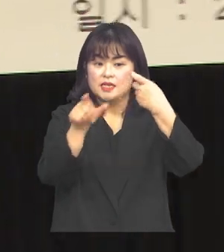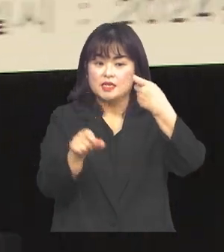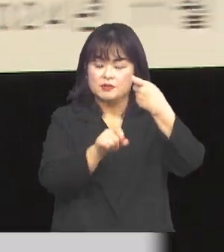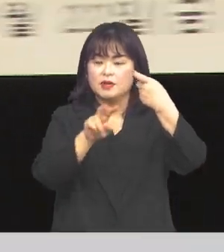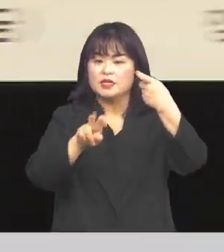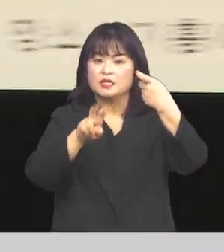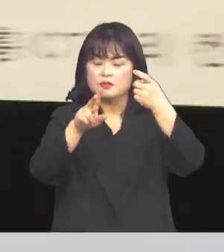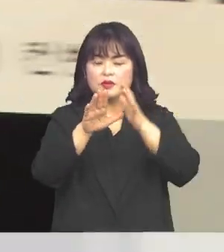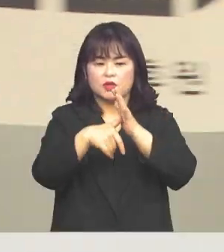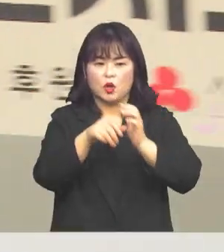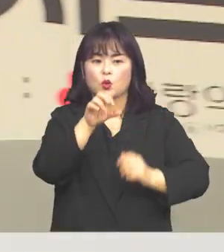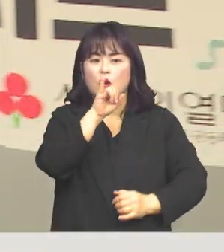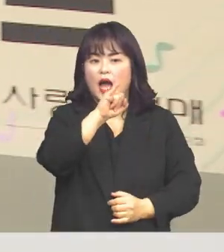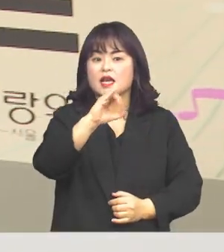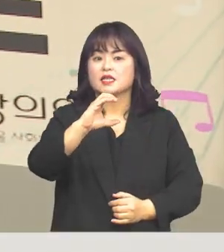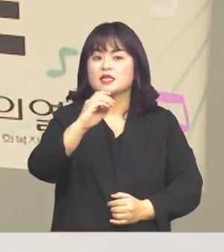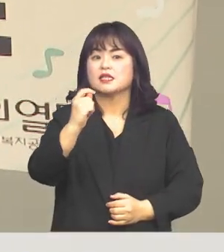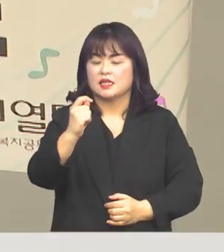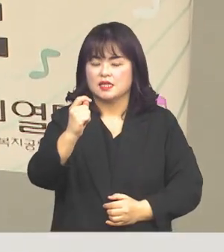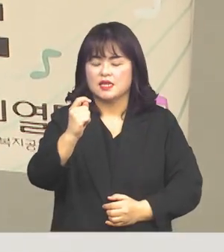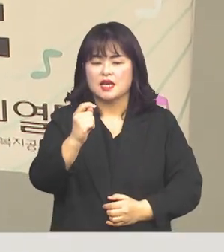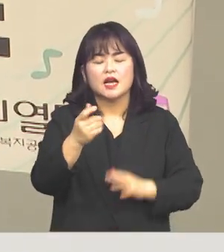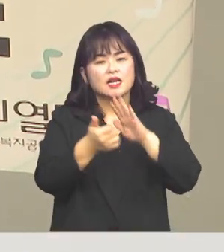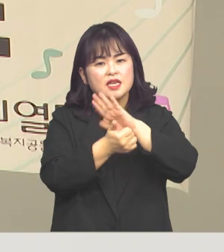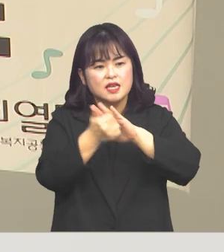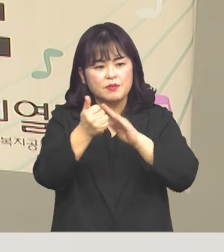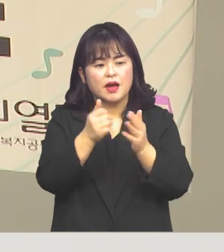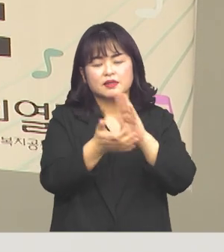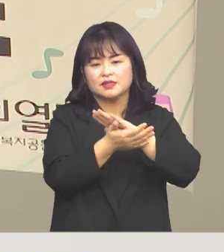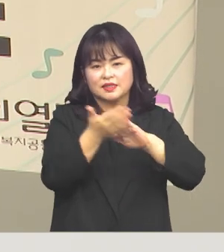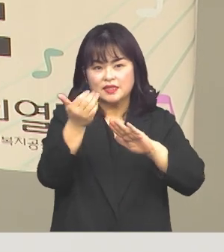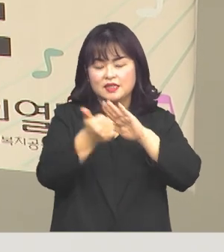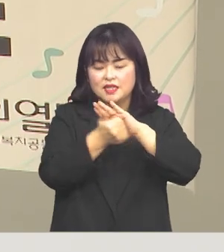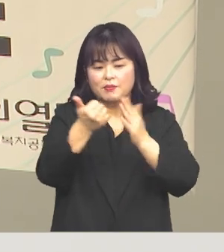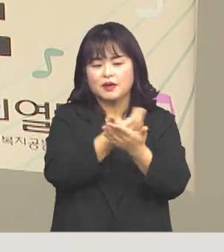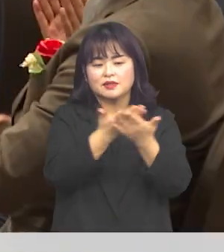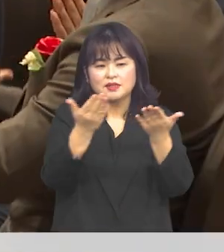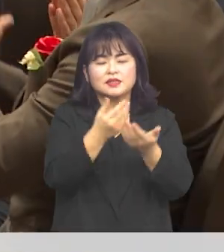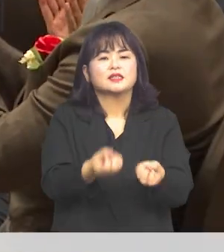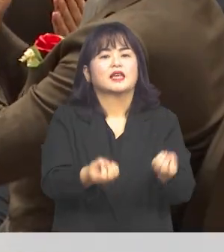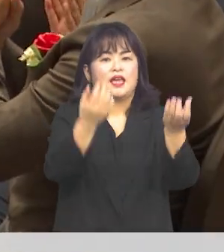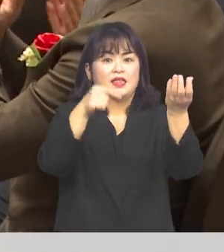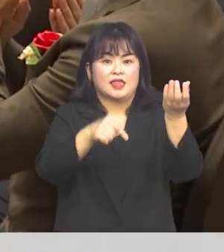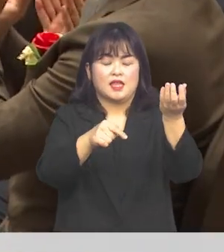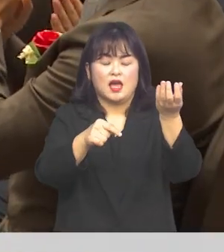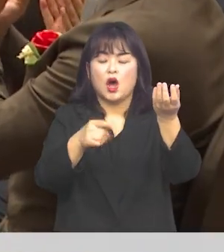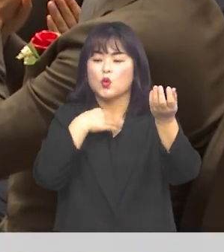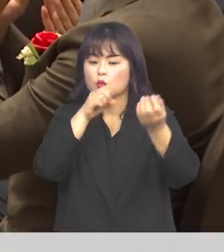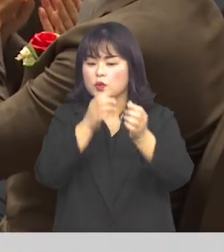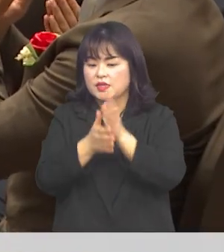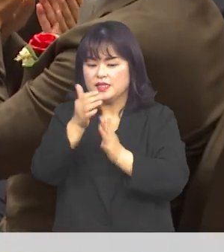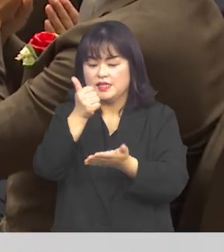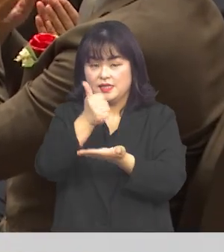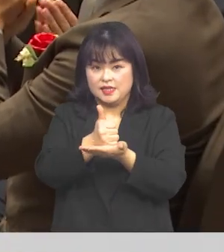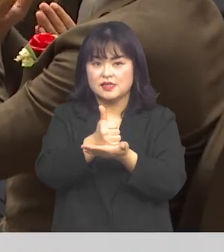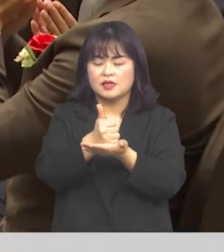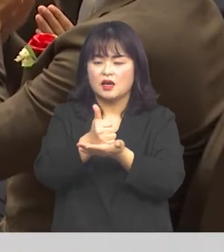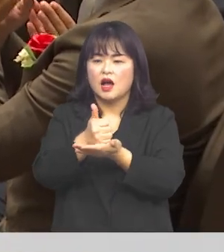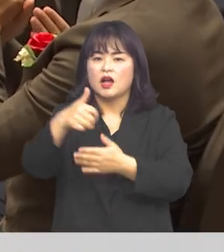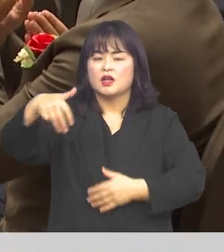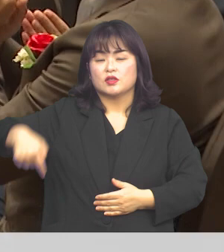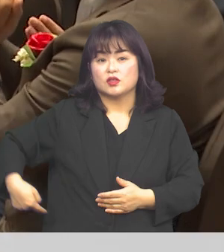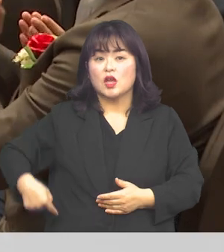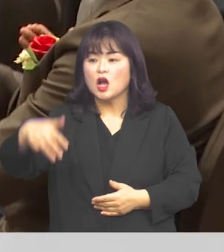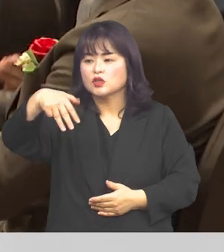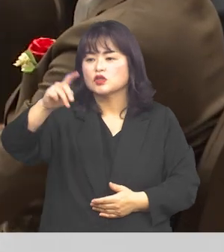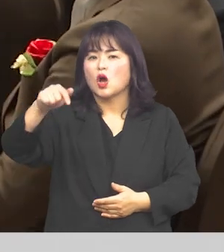22일 기흥 ICT밸리에서 제12회 희망드림 콘서트가 열렸습니다. 행사장에는 이상일